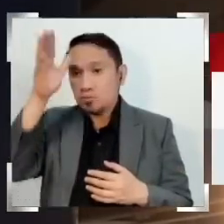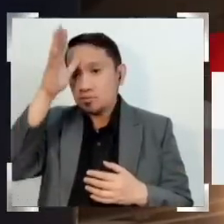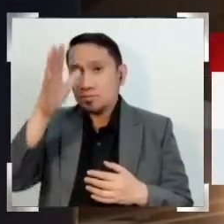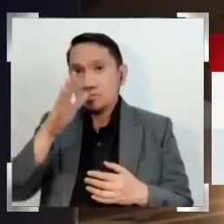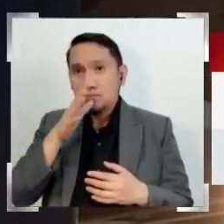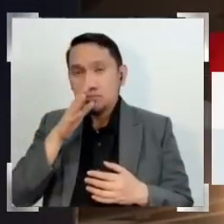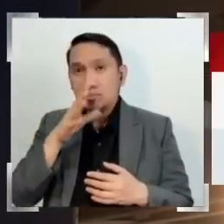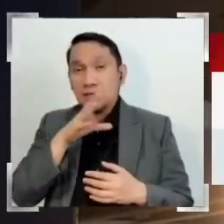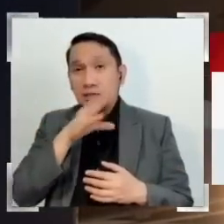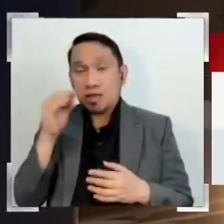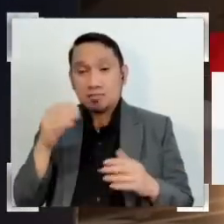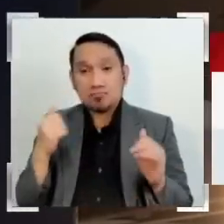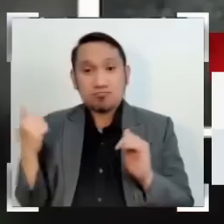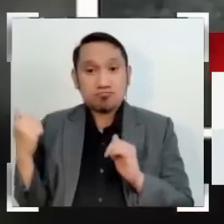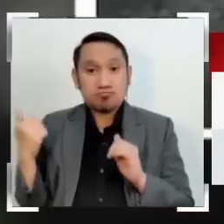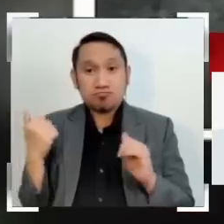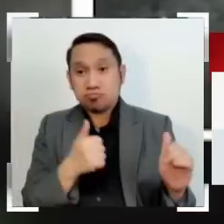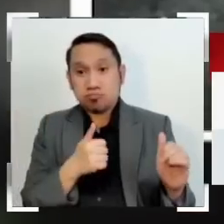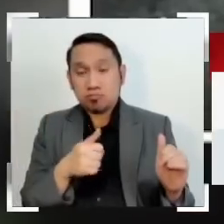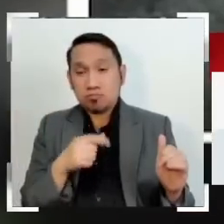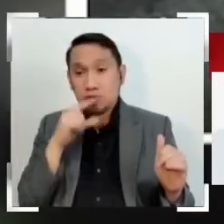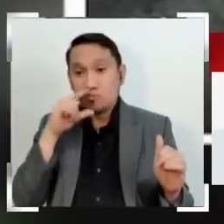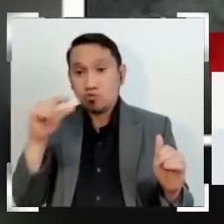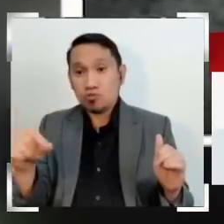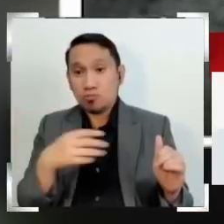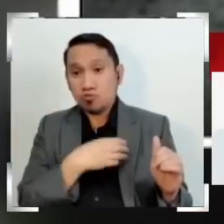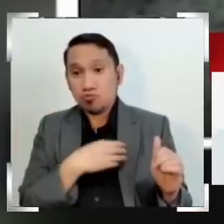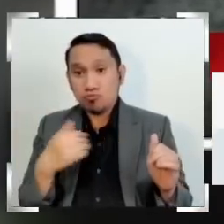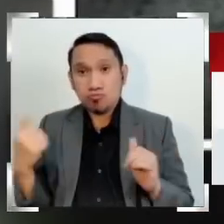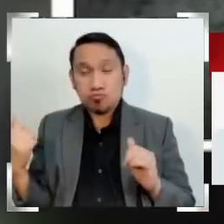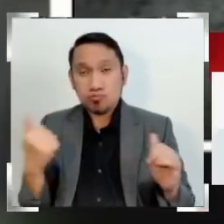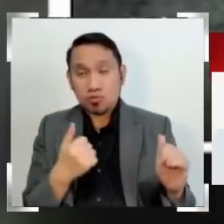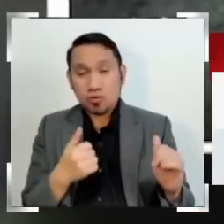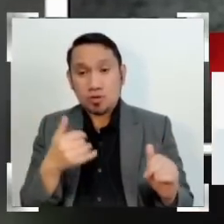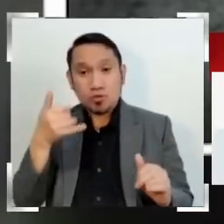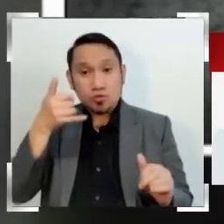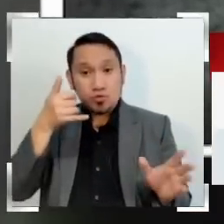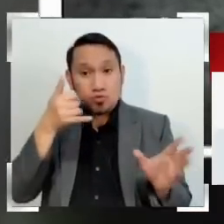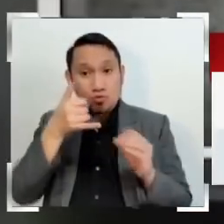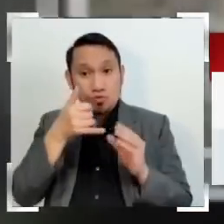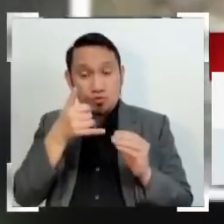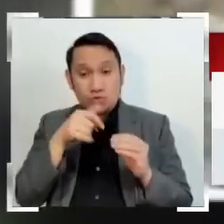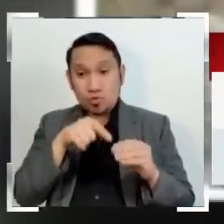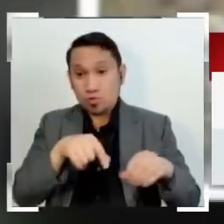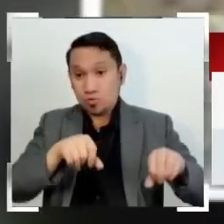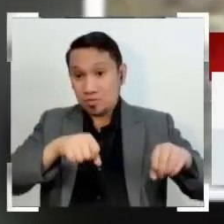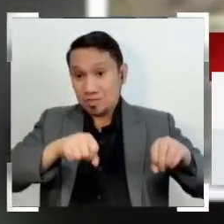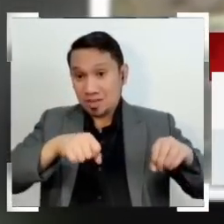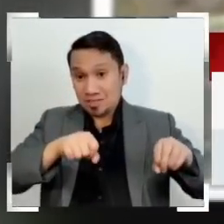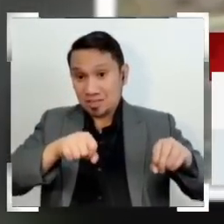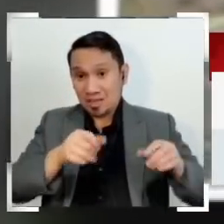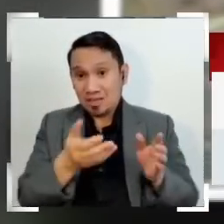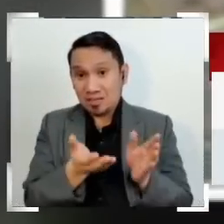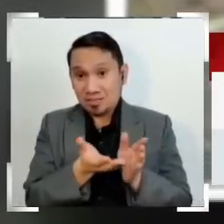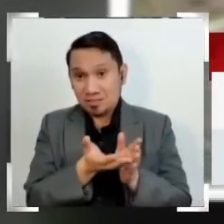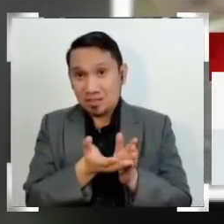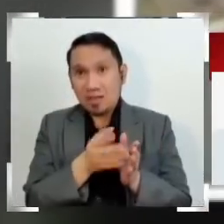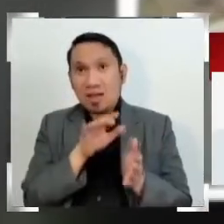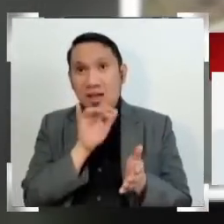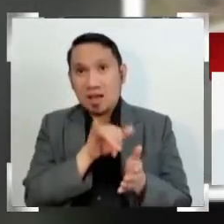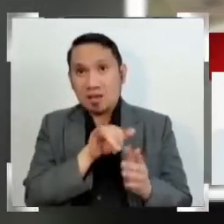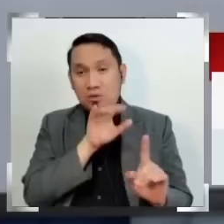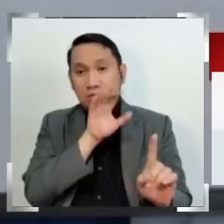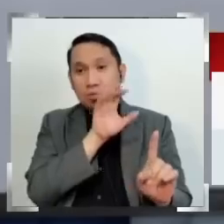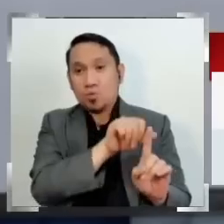follow-up operation ng QCPD Station 4. Nagip ng CCTV ang body number ng tricycle ng suspect na naging susi sa kanyang